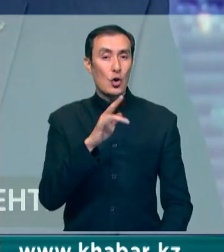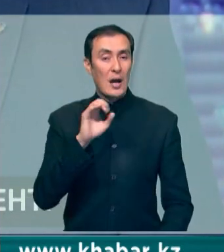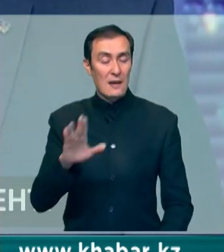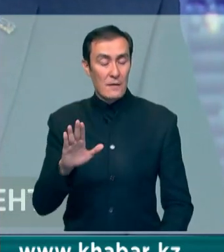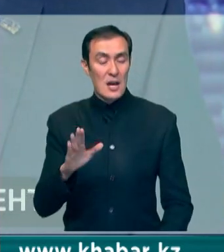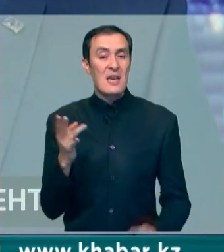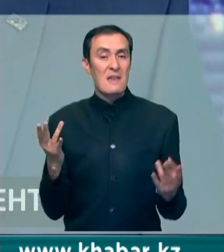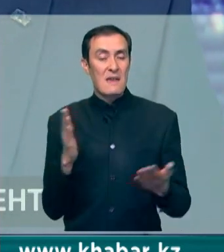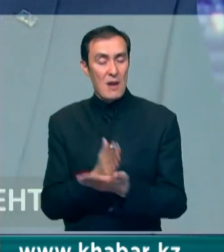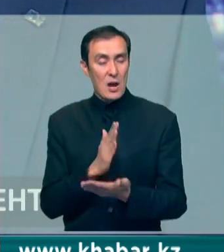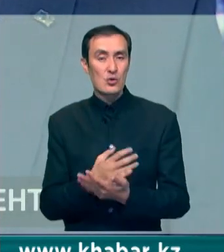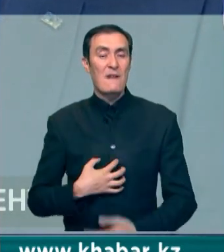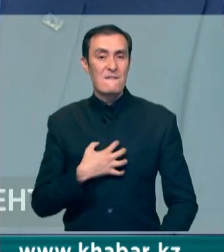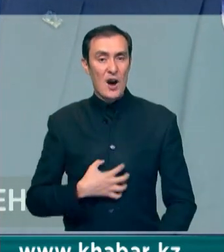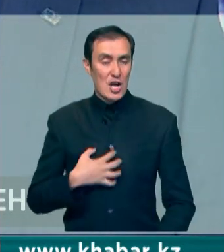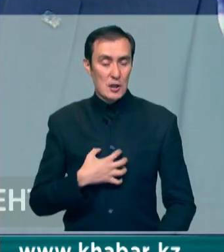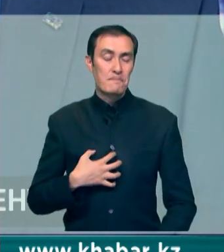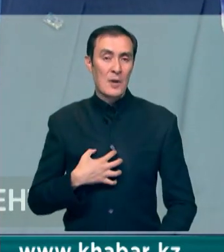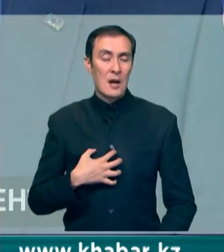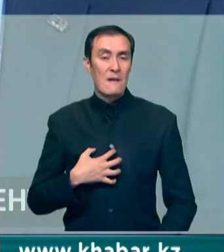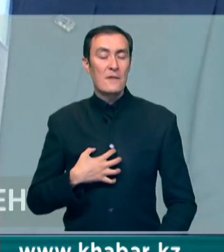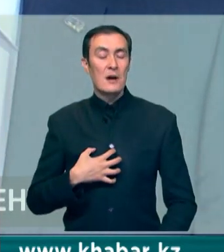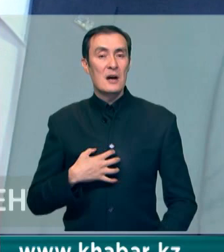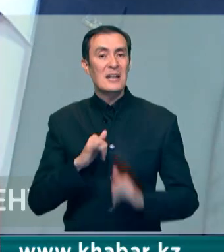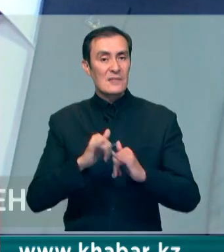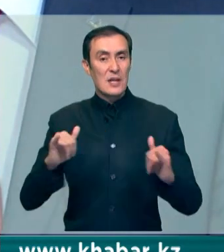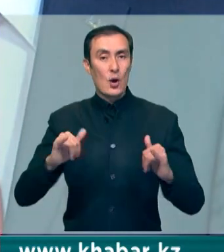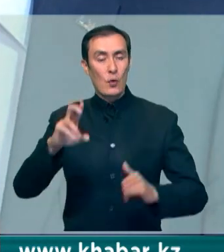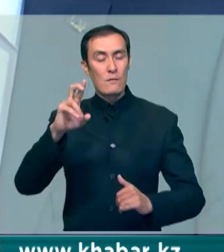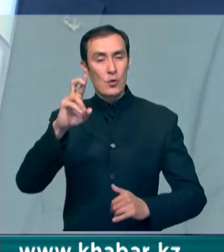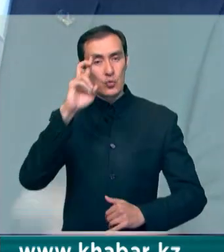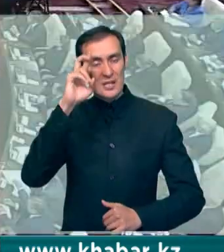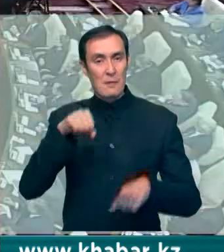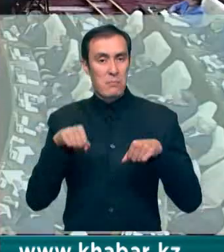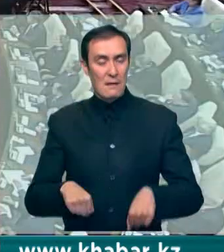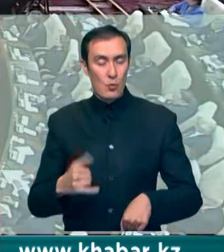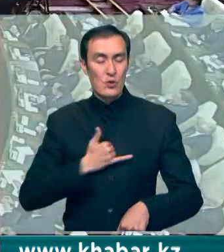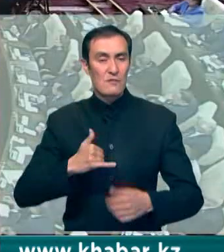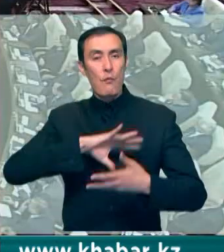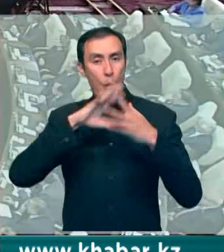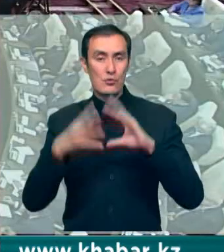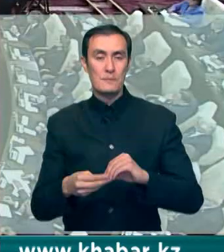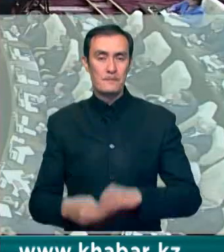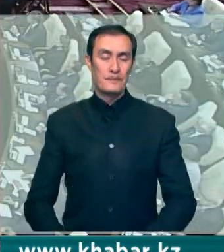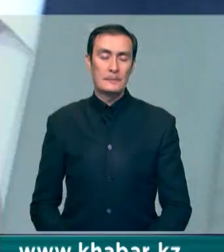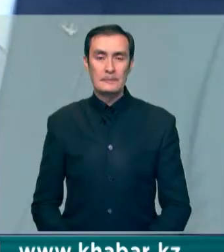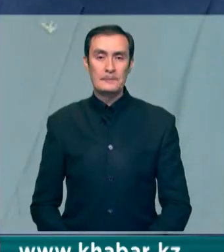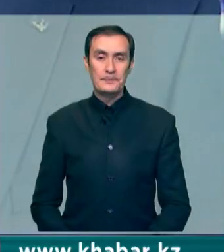является важным звеном формирование права у государства в нашей стране целом и